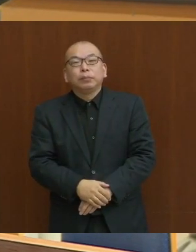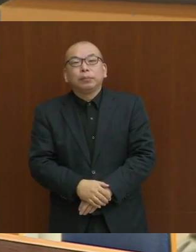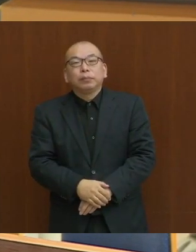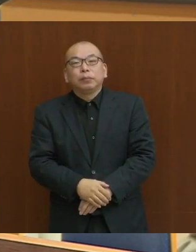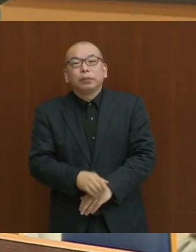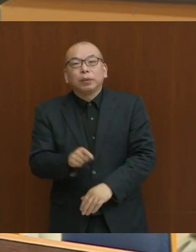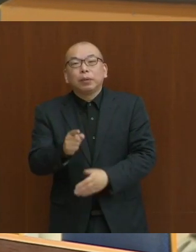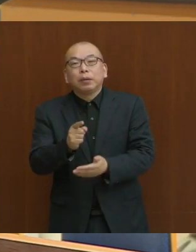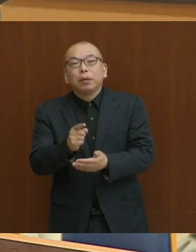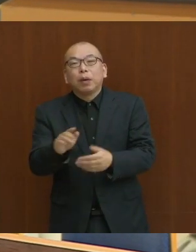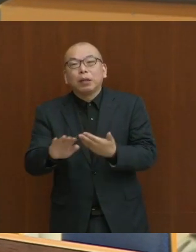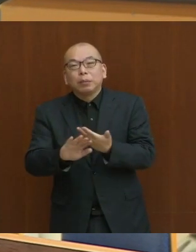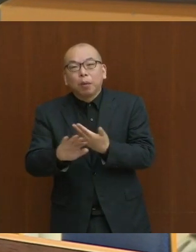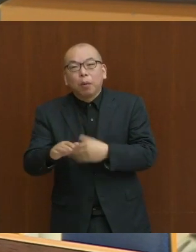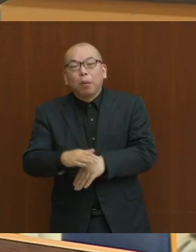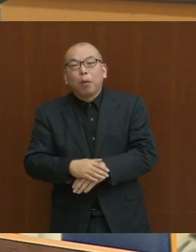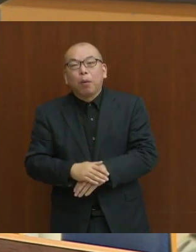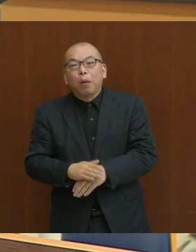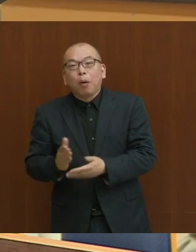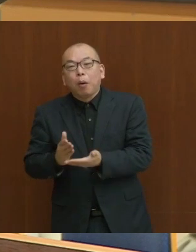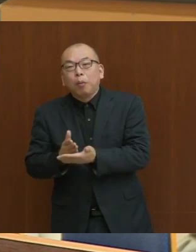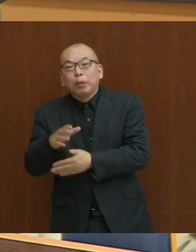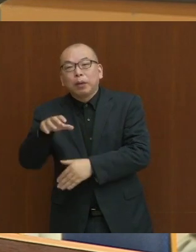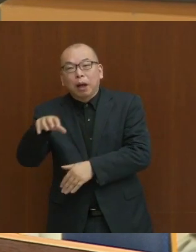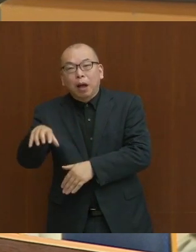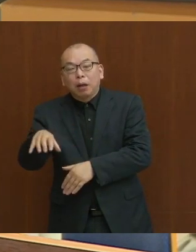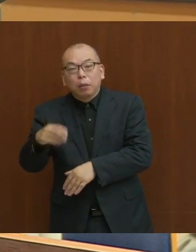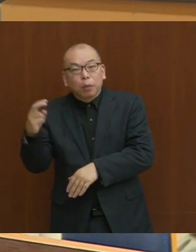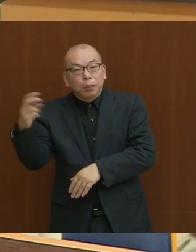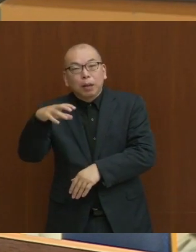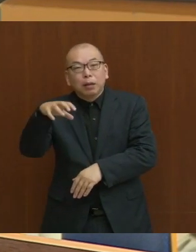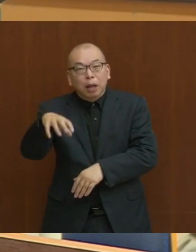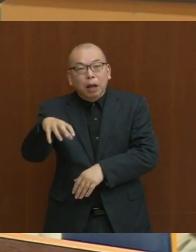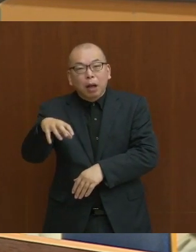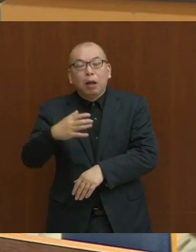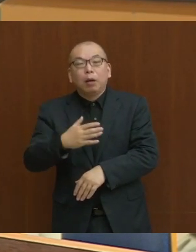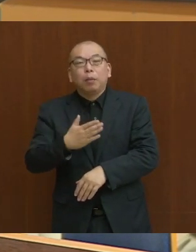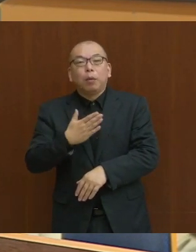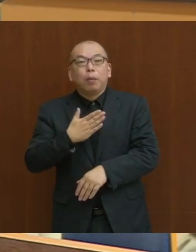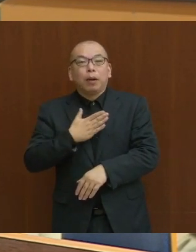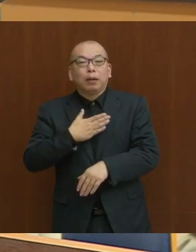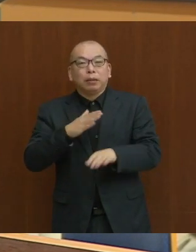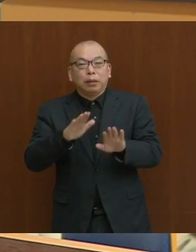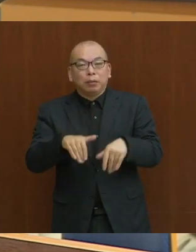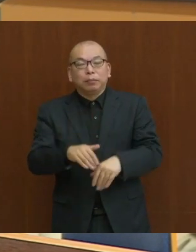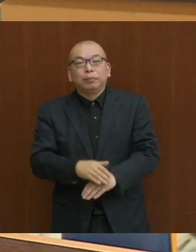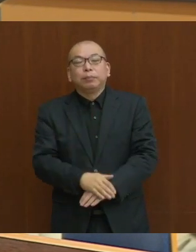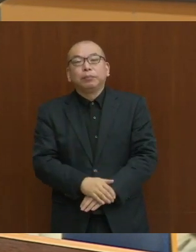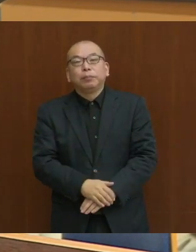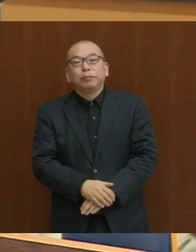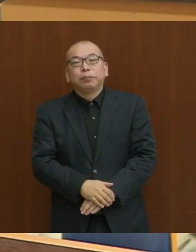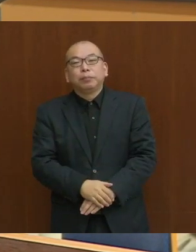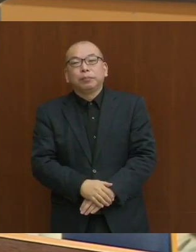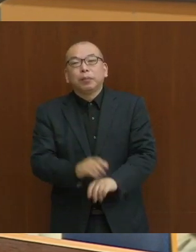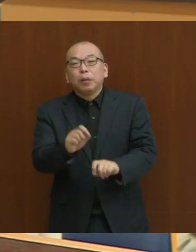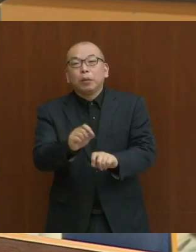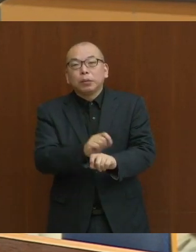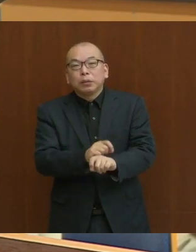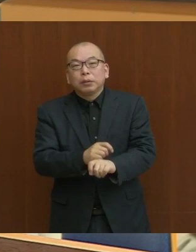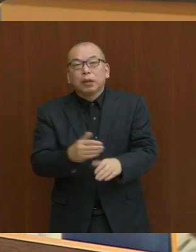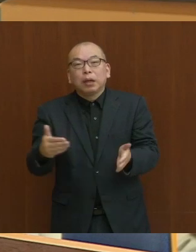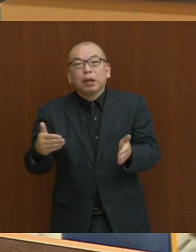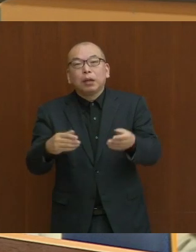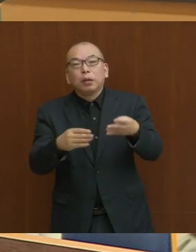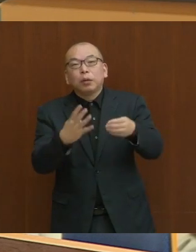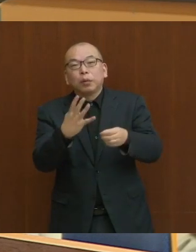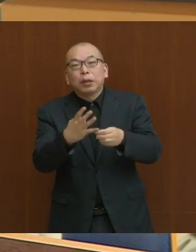それだけではなく、多分野の視点を考えていく大切さも学びました。特に最終学年